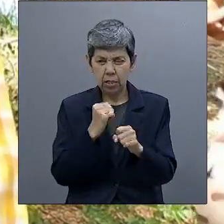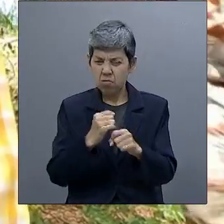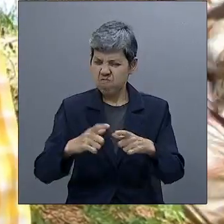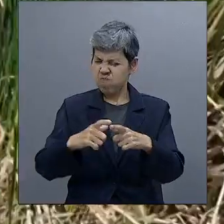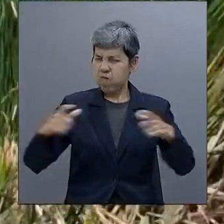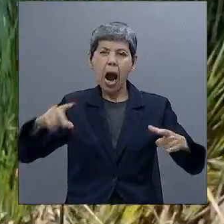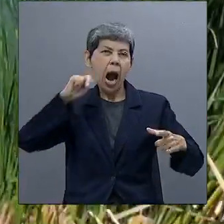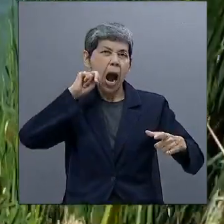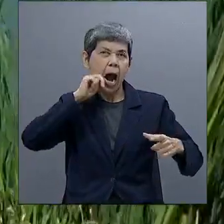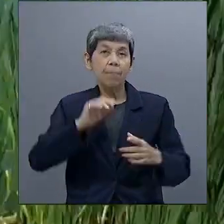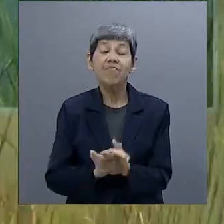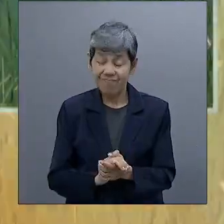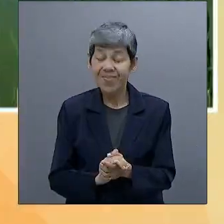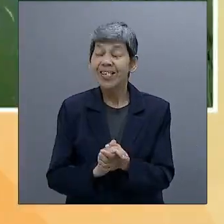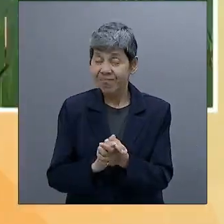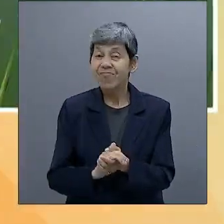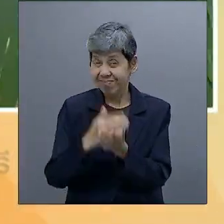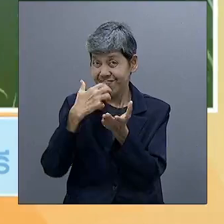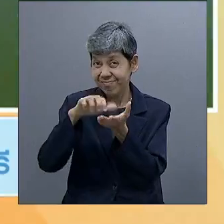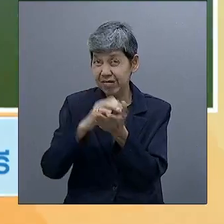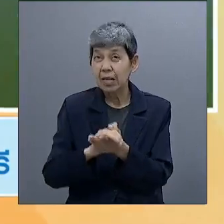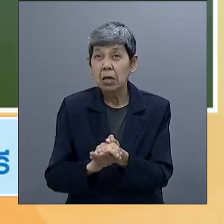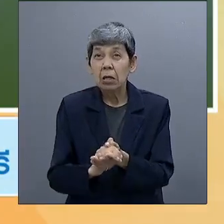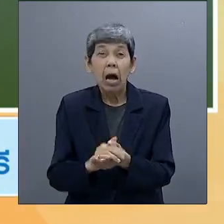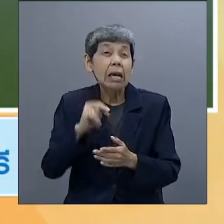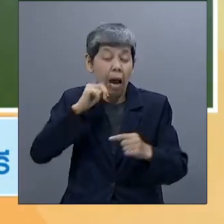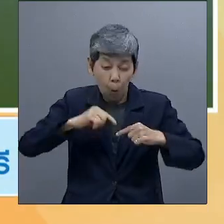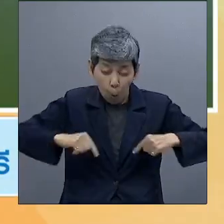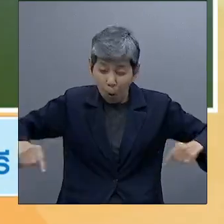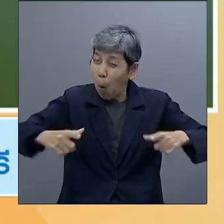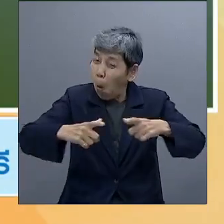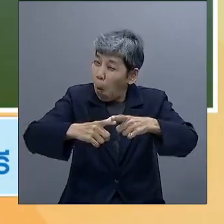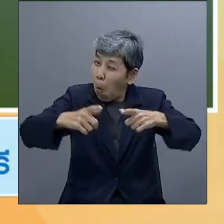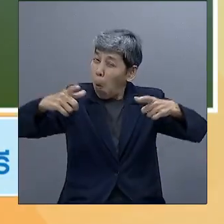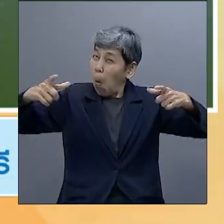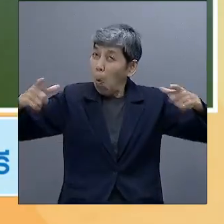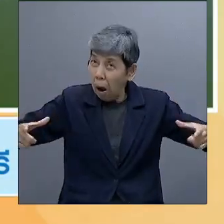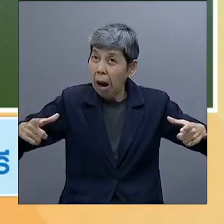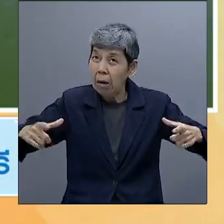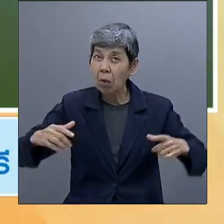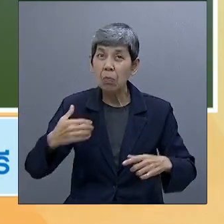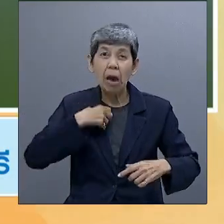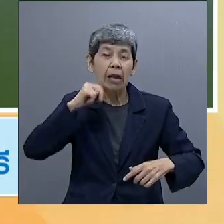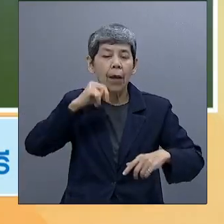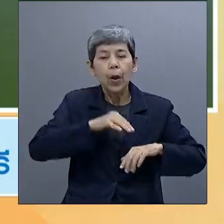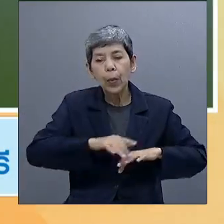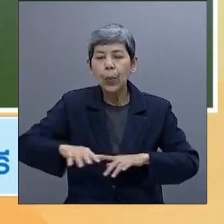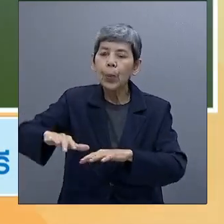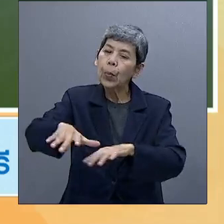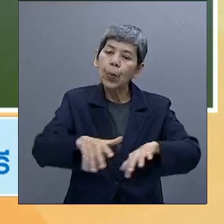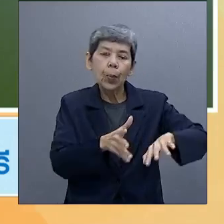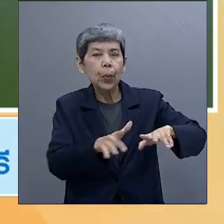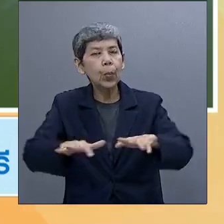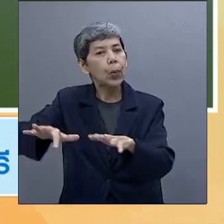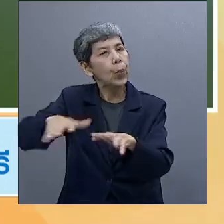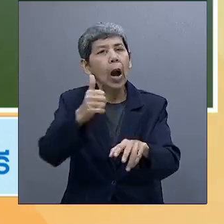นี้นะคะ อย่างที่คุณจินตนาบอกไปนะคะว่าพื้นที่บึงหนองอ้อกว้างมากจริงๆแล้วก็เป็นพื้นที่ที่มีน้ำหล่อเลี้ยงตลอดทั้งปี